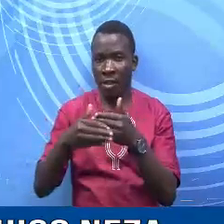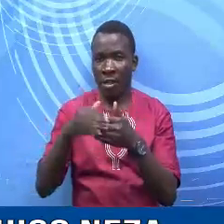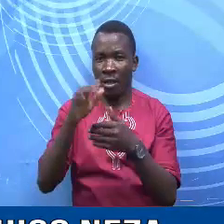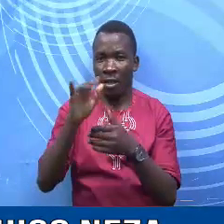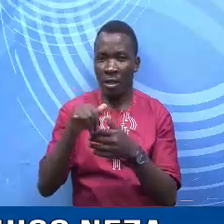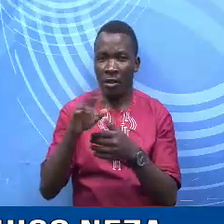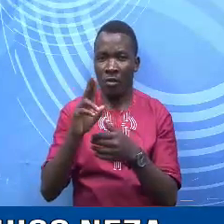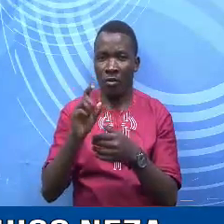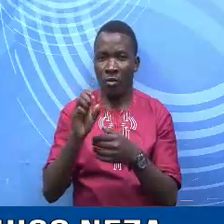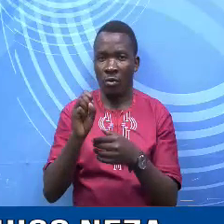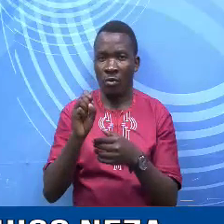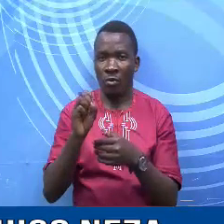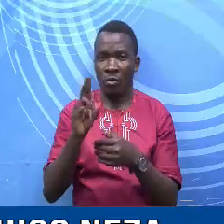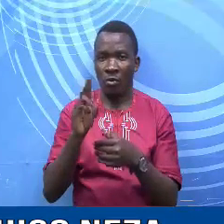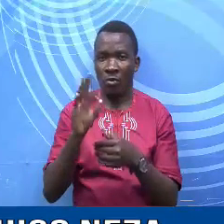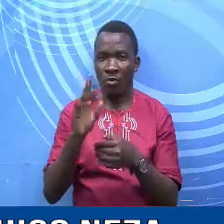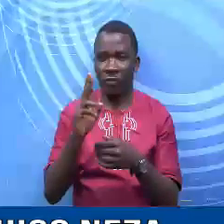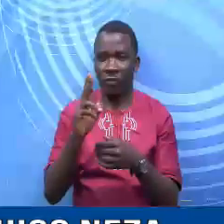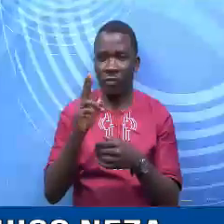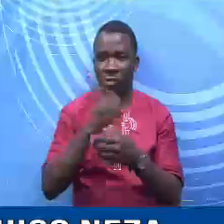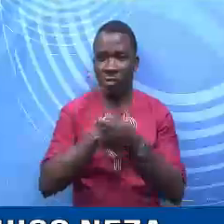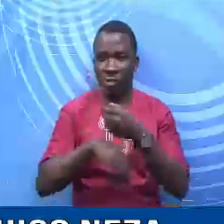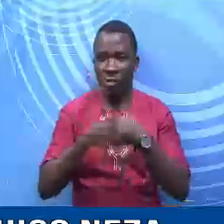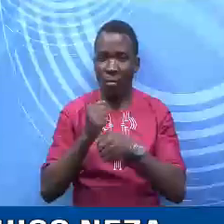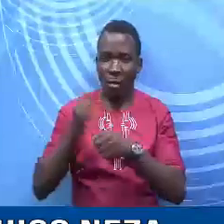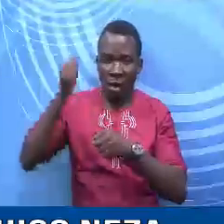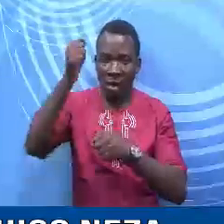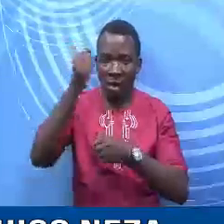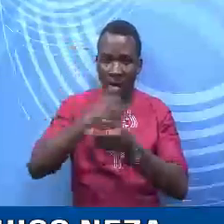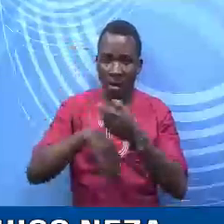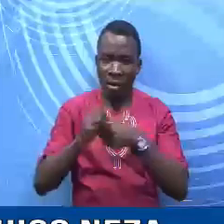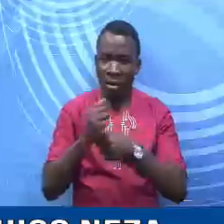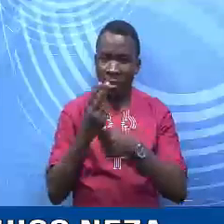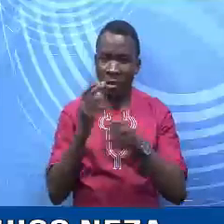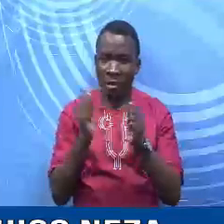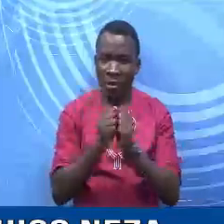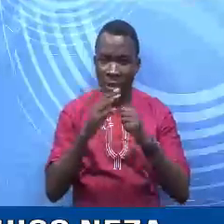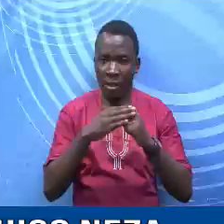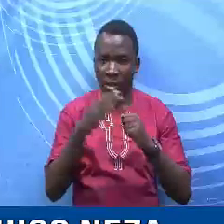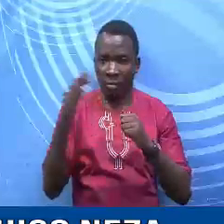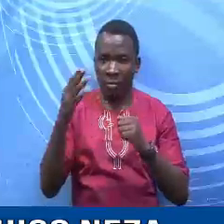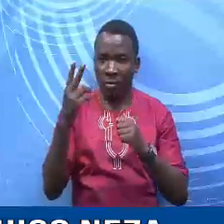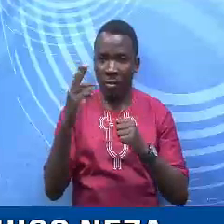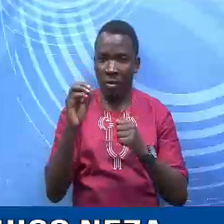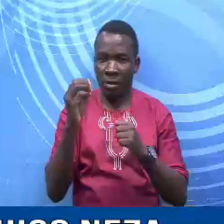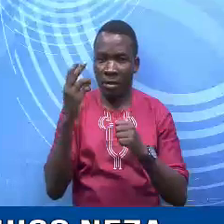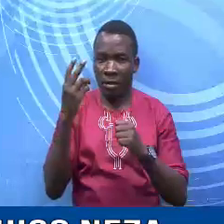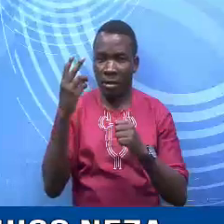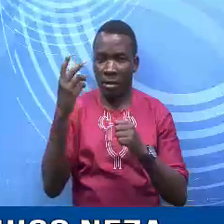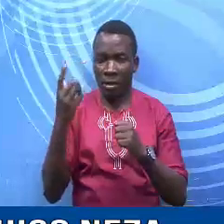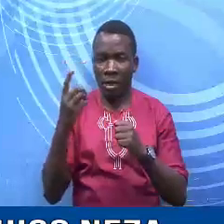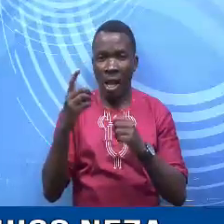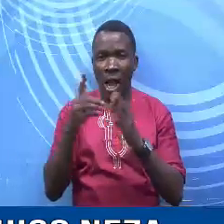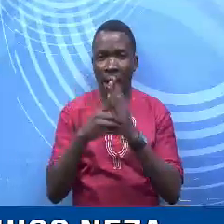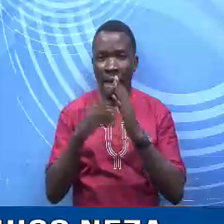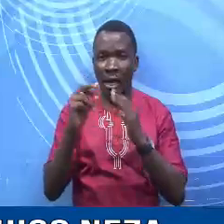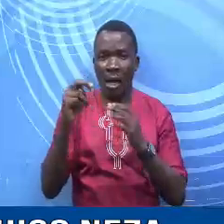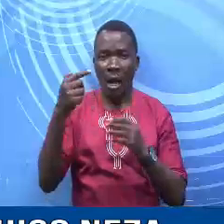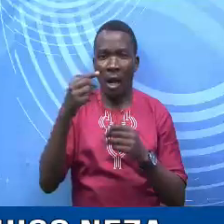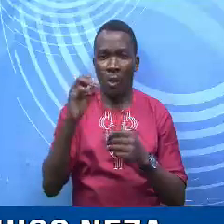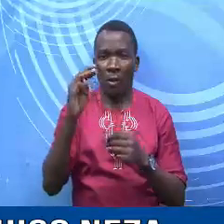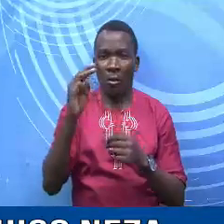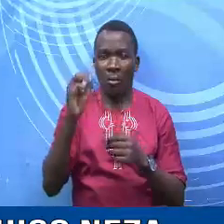bagenda umwaka w'imihigo 2019-2020 akarere ka Ngoma kaje ku mwanya wa 7 mu turere 30 tugize igihugu, aho